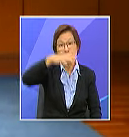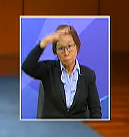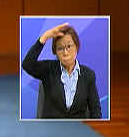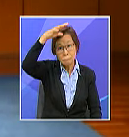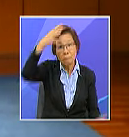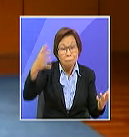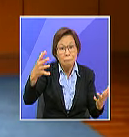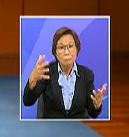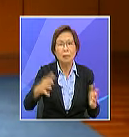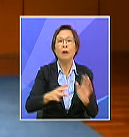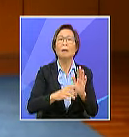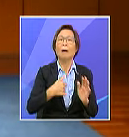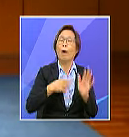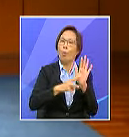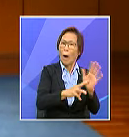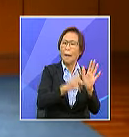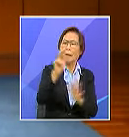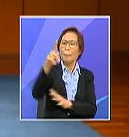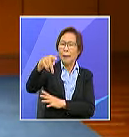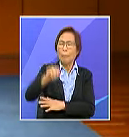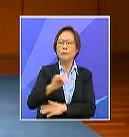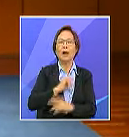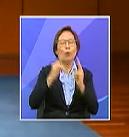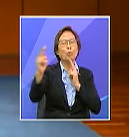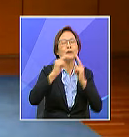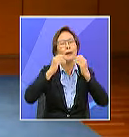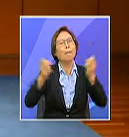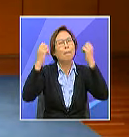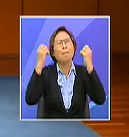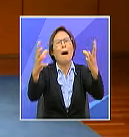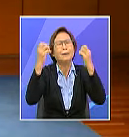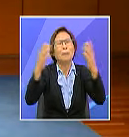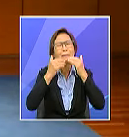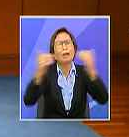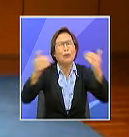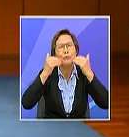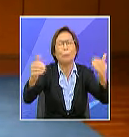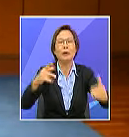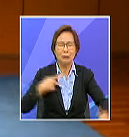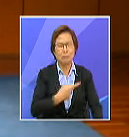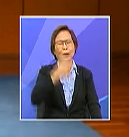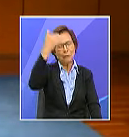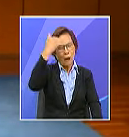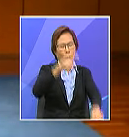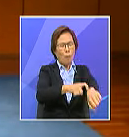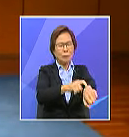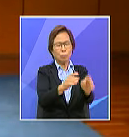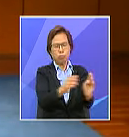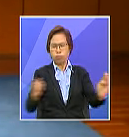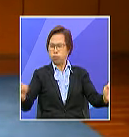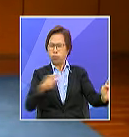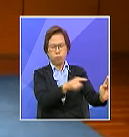bagi pihak ke PM Kami mengucapkan jutaan Terima kasih kami sedar tempoh ini